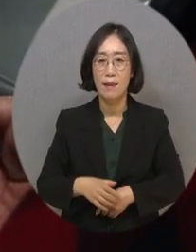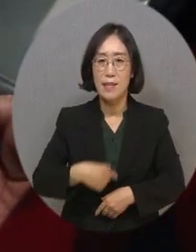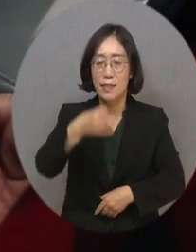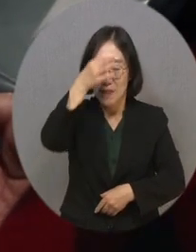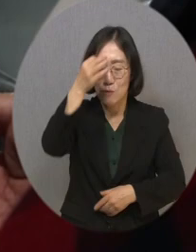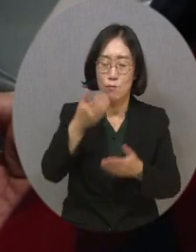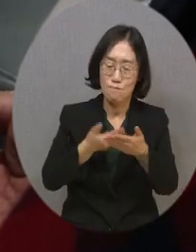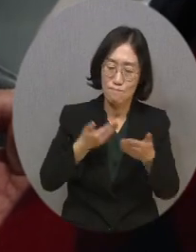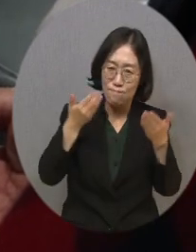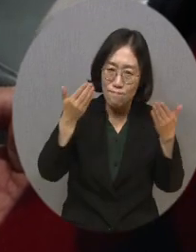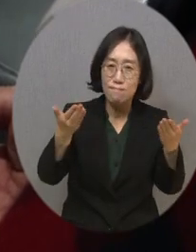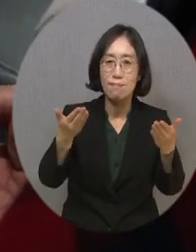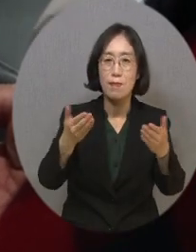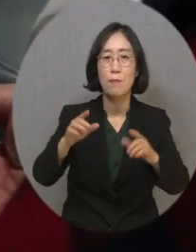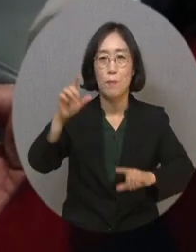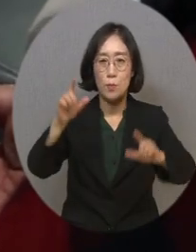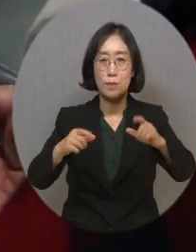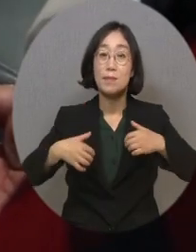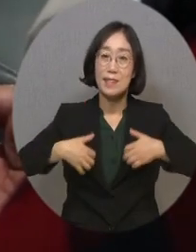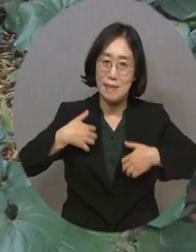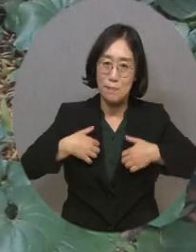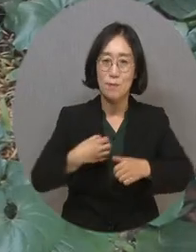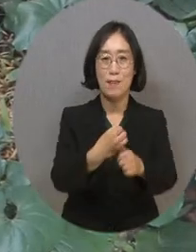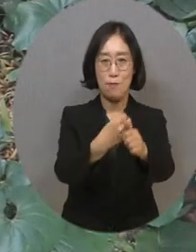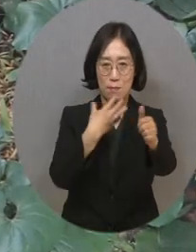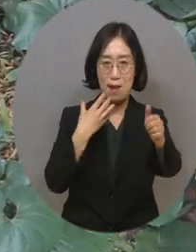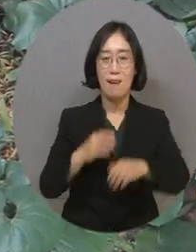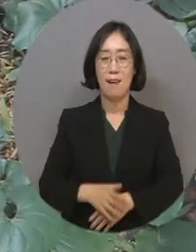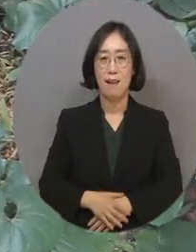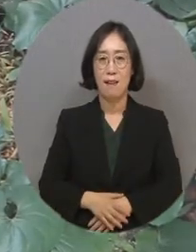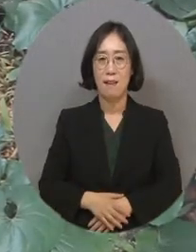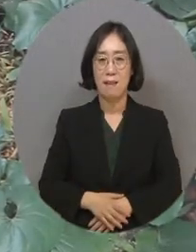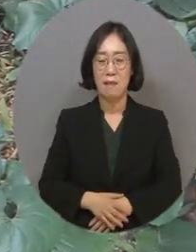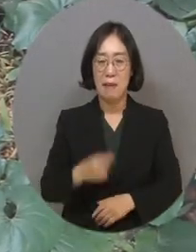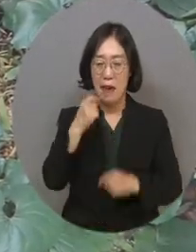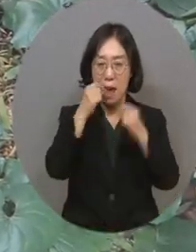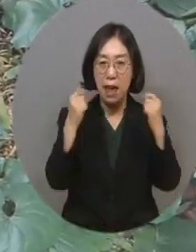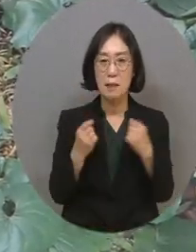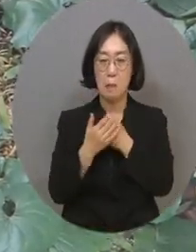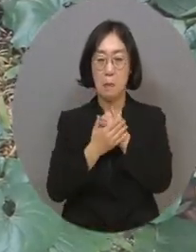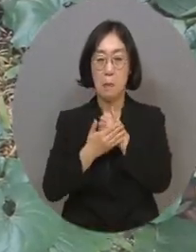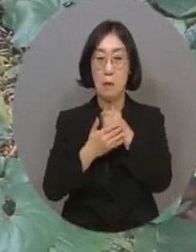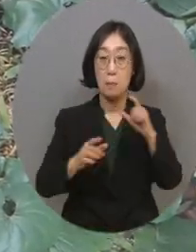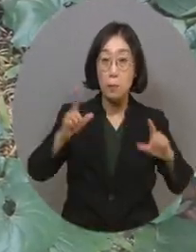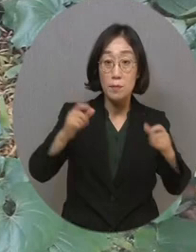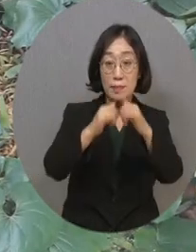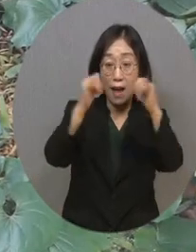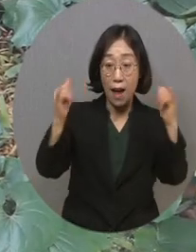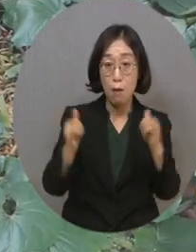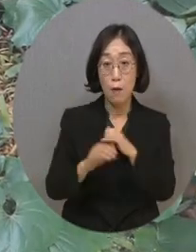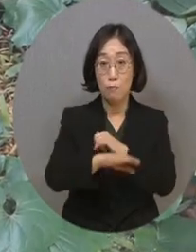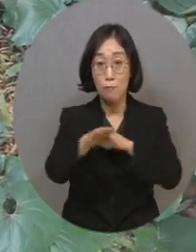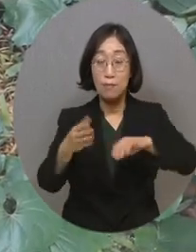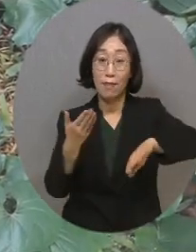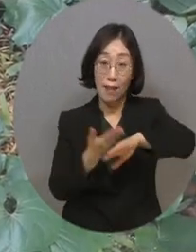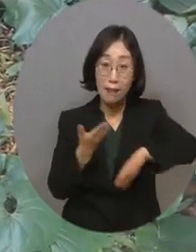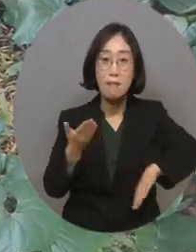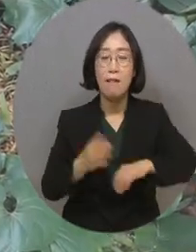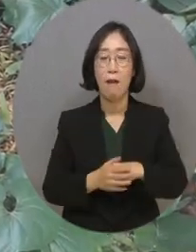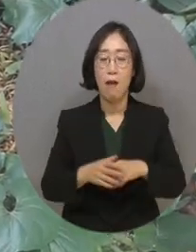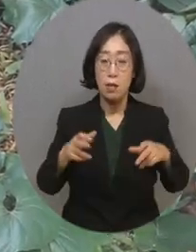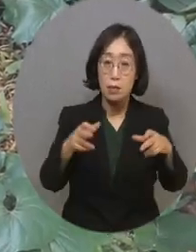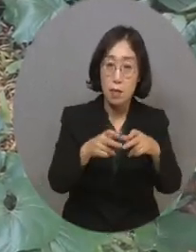활용하는 기쁨을 전했습니다 개인주의로 번져가는를 가는 우리에게 장애의